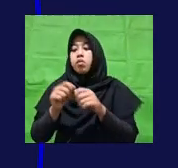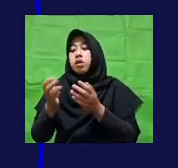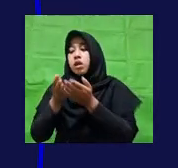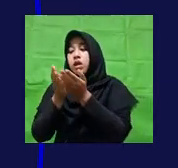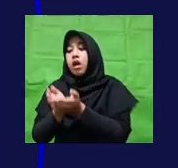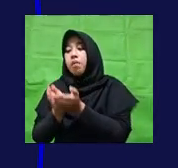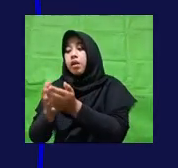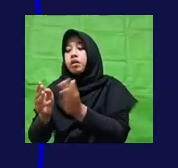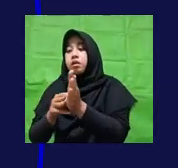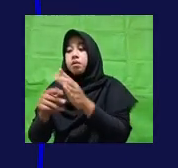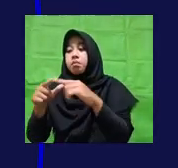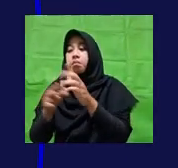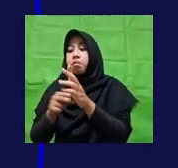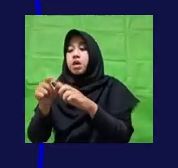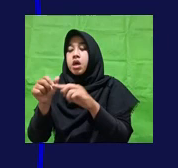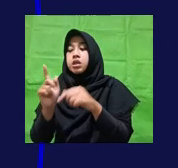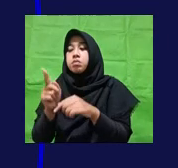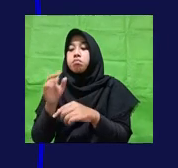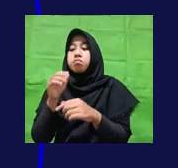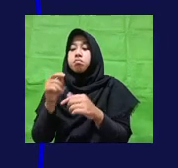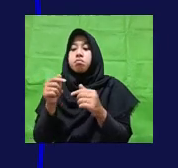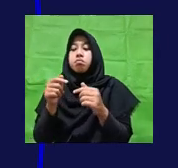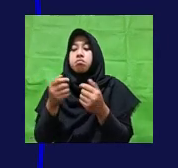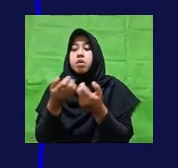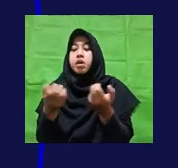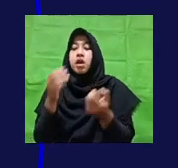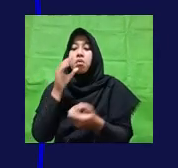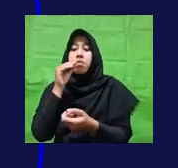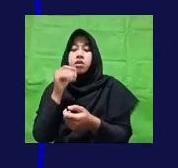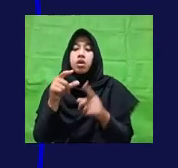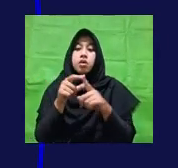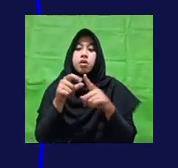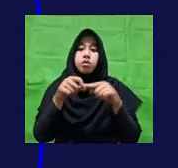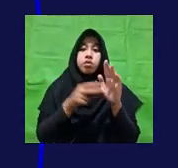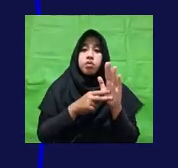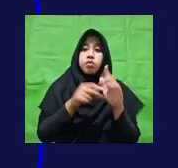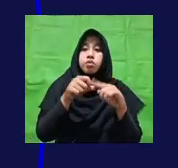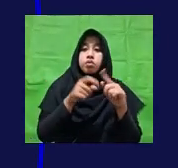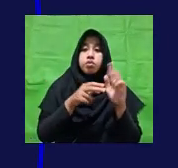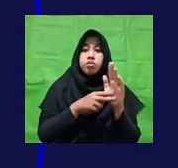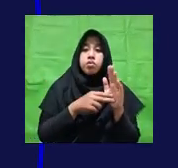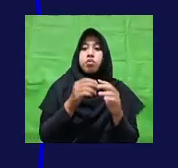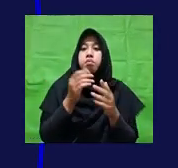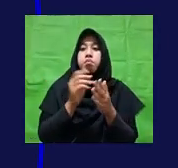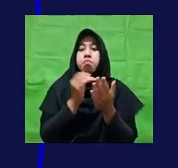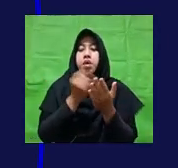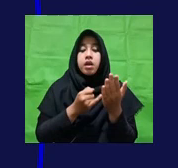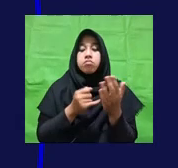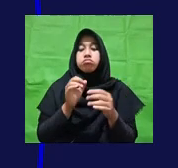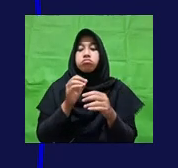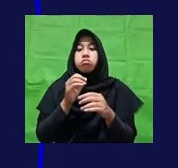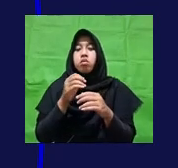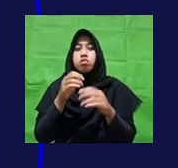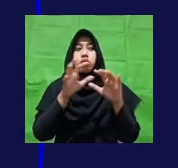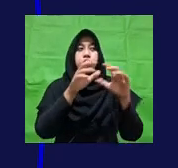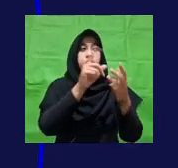Lokal mungkin adalah drawing dukun-dukun Mandar yang digambar oleh Ipeh Nur karena ia tidak bisa mendokumentasikan wawancaranya dengan warga karena alasan